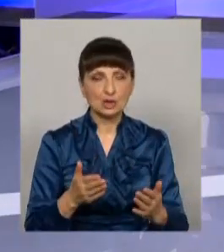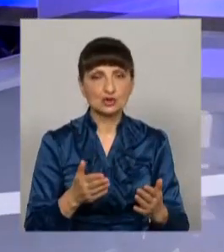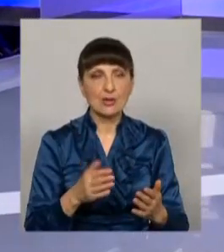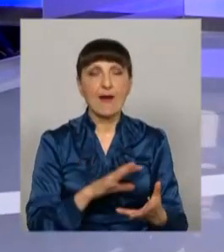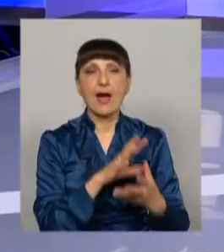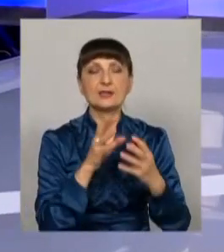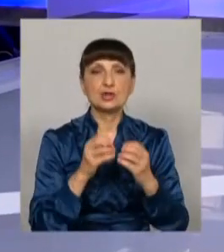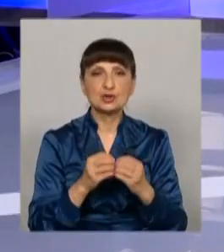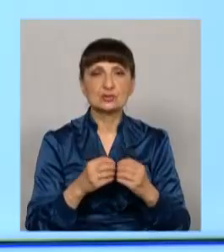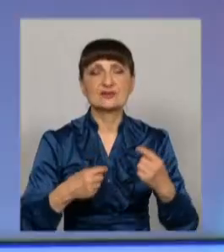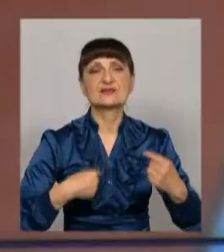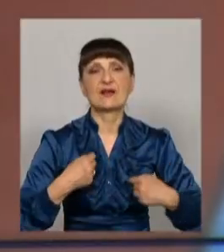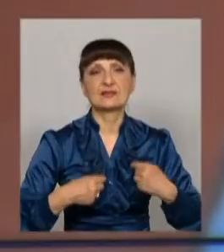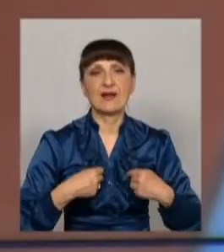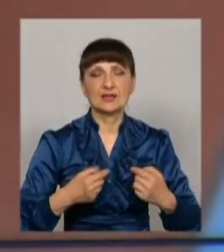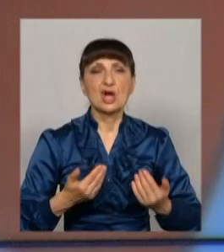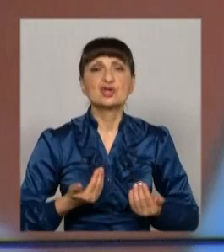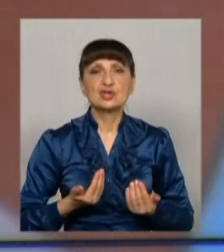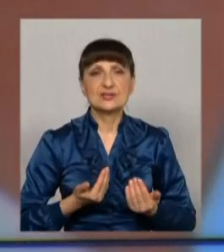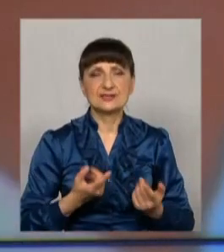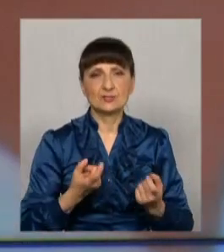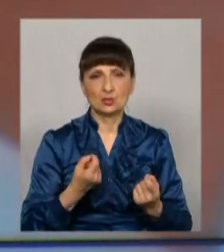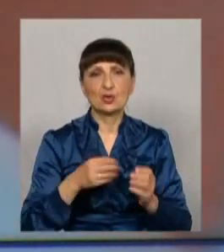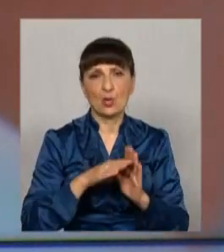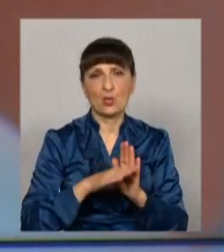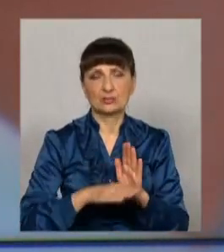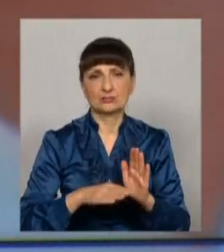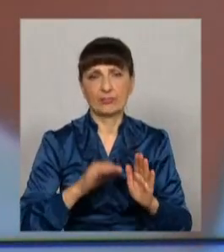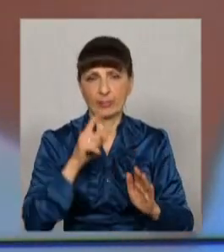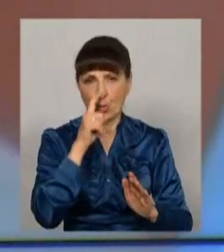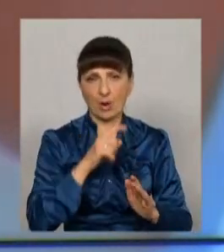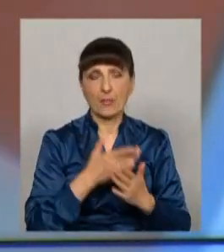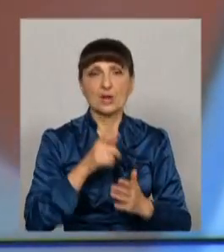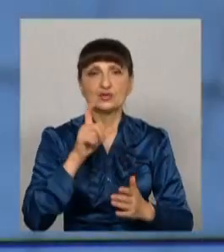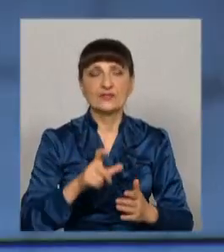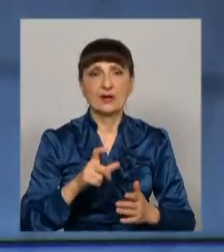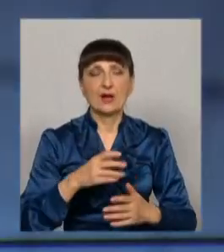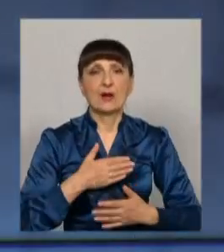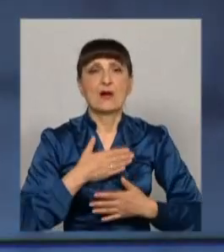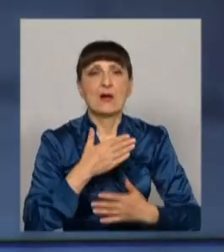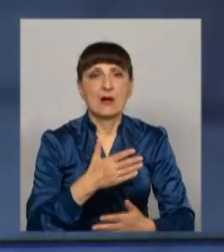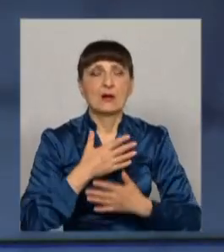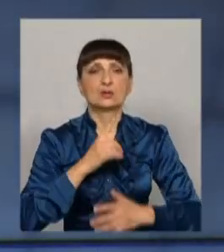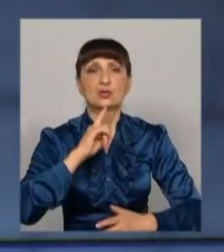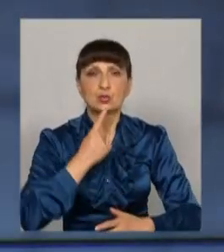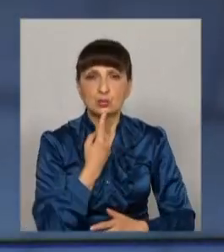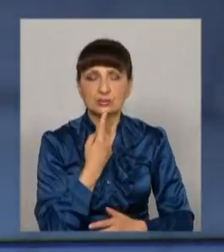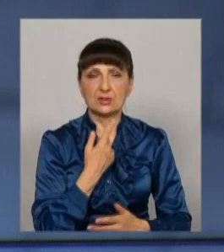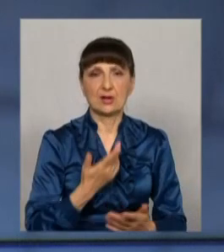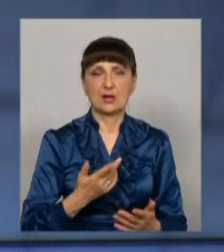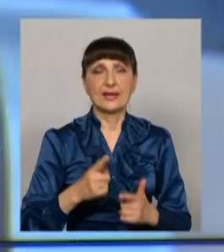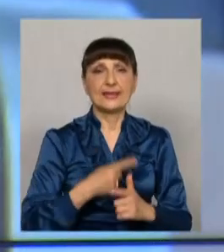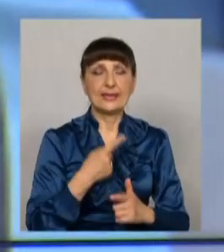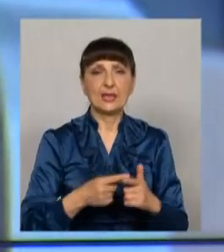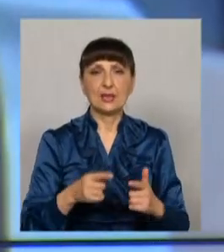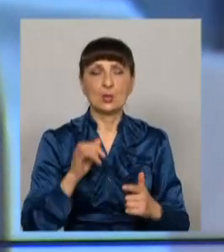несут, страдает качество жизни, потому что когда больные не могут выдохнуть воздух, когда они не могут дышать, когда